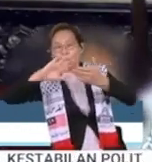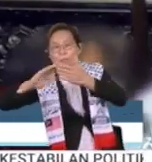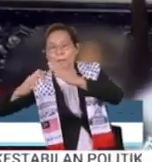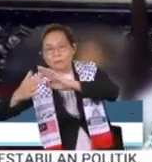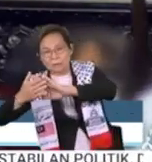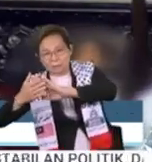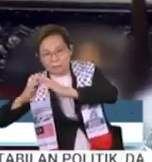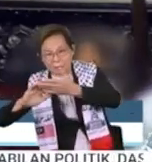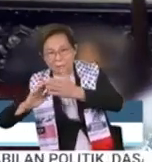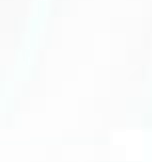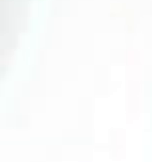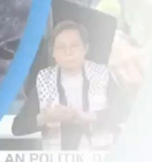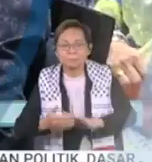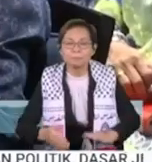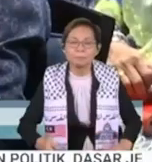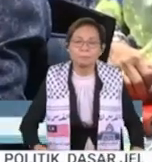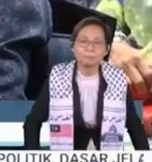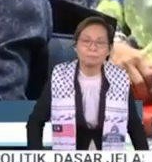akan datang.